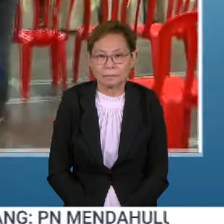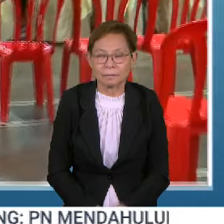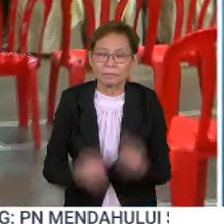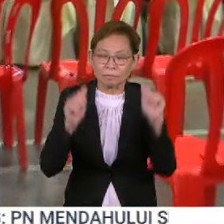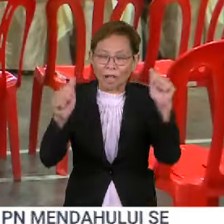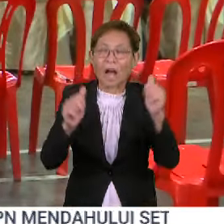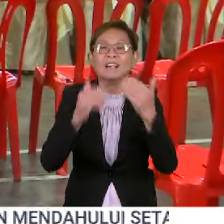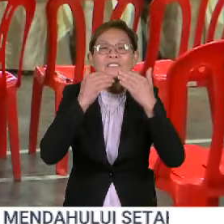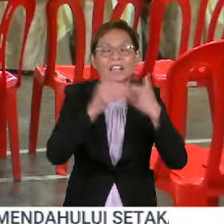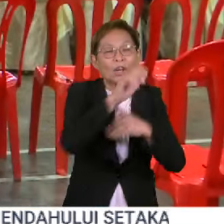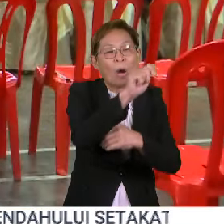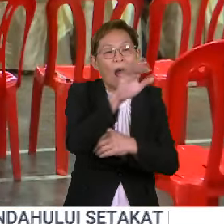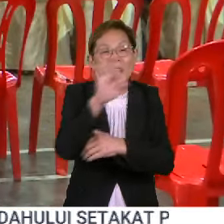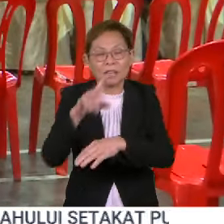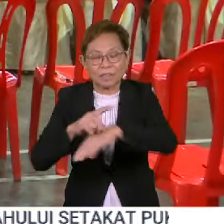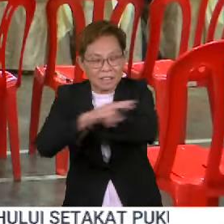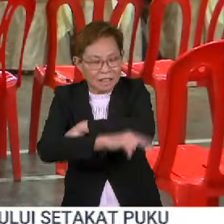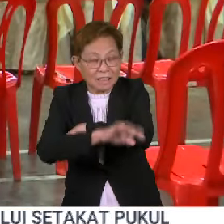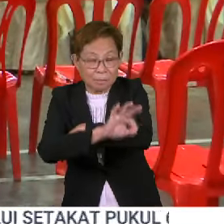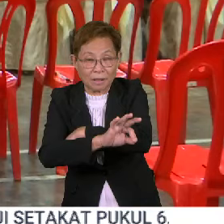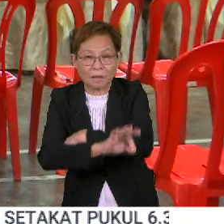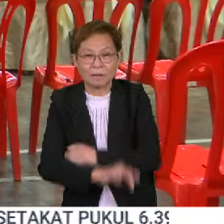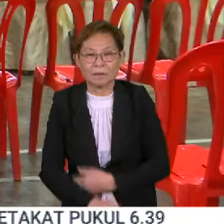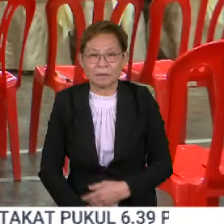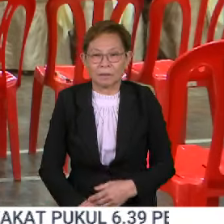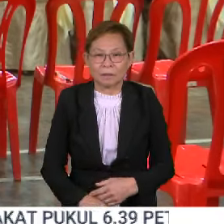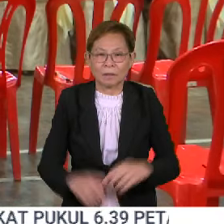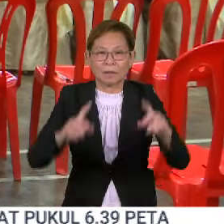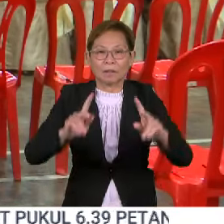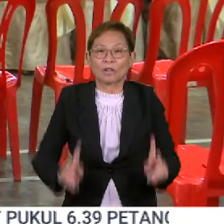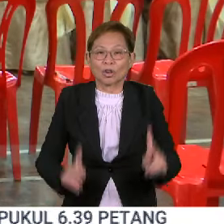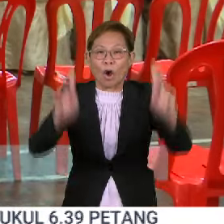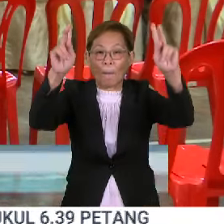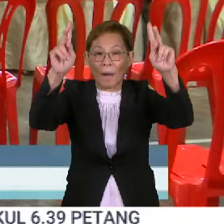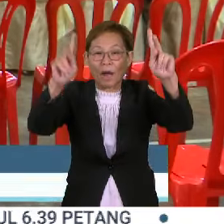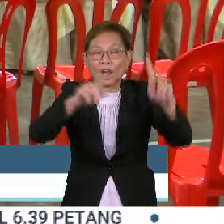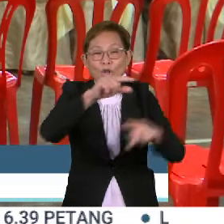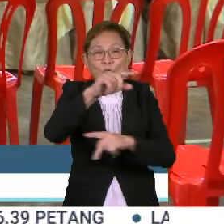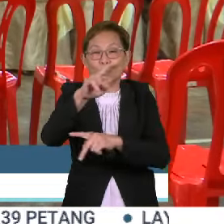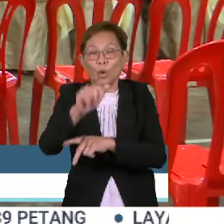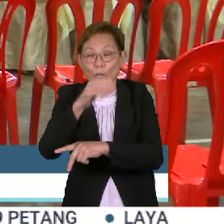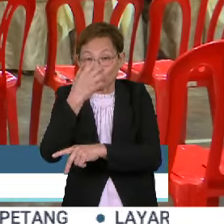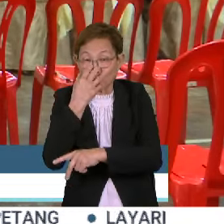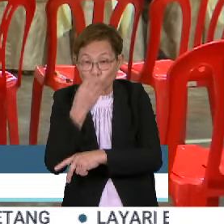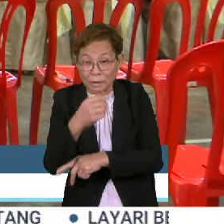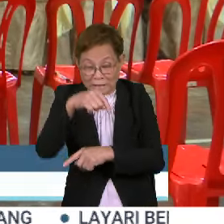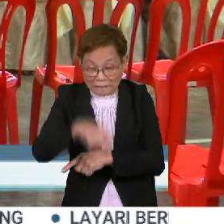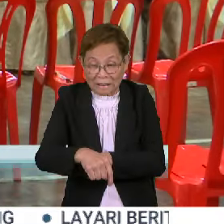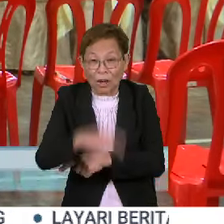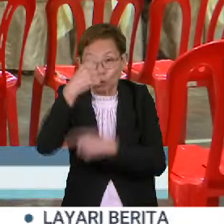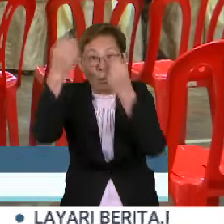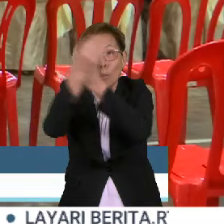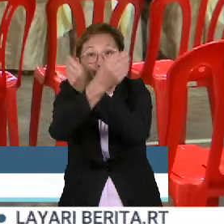Baik, terima kasih Alish Ashraf di Negeri Sembilan Berkasi di Kompleks Serbaguna Gua Musang. Saya ketika ini bagi